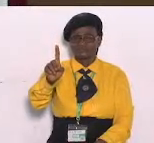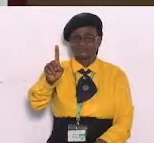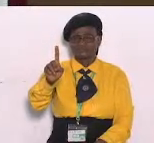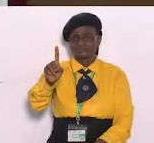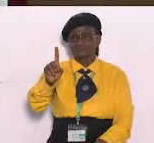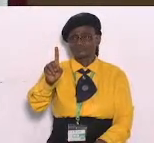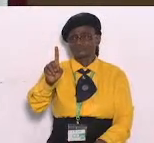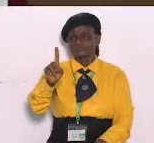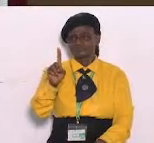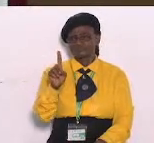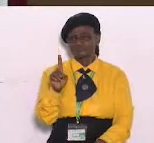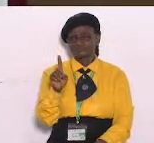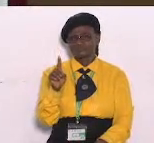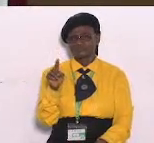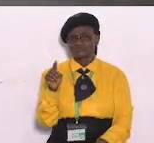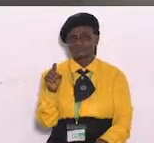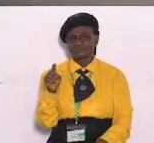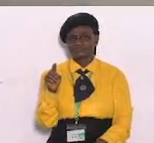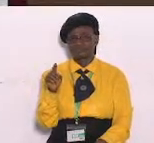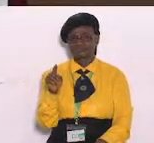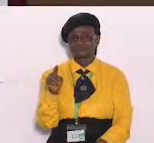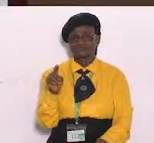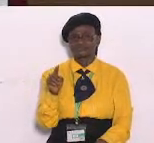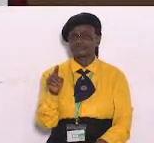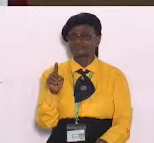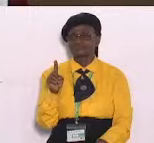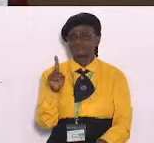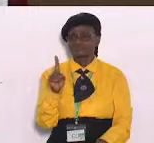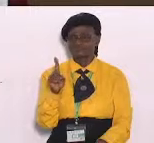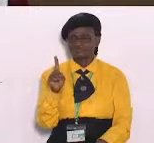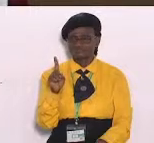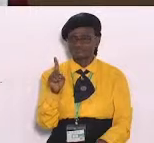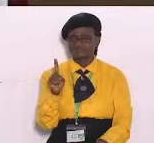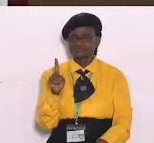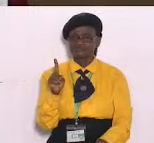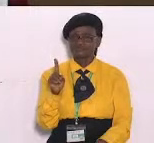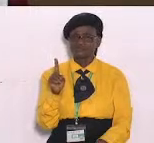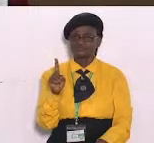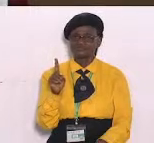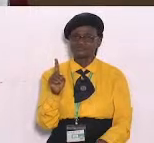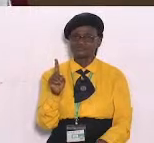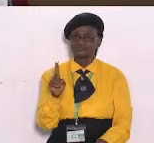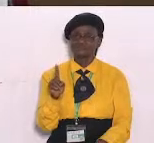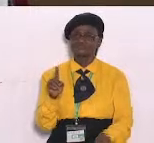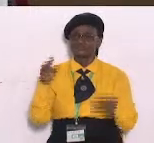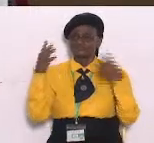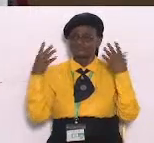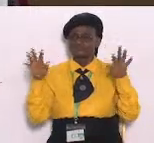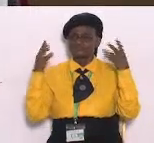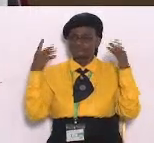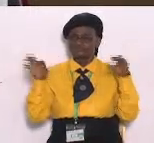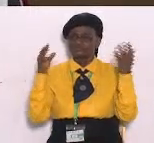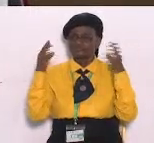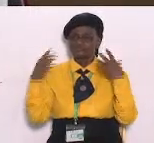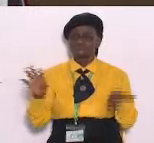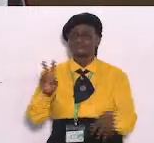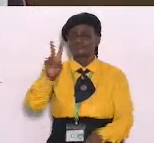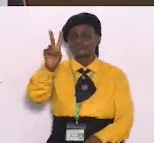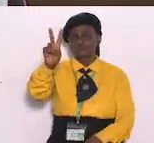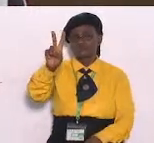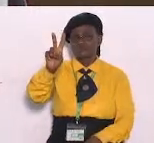l'heure à sonné l'heure de la bonne décision a sonné dans ta vie